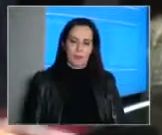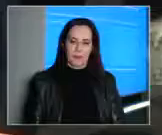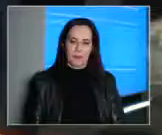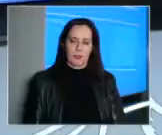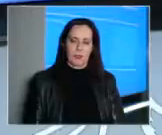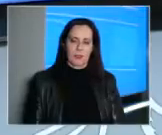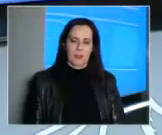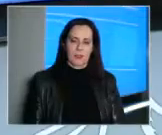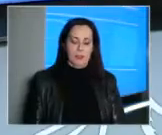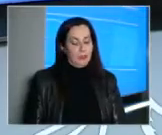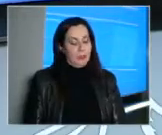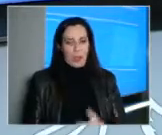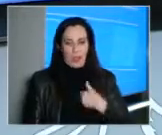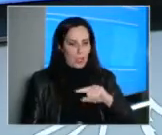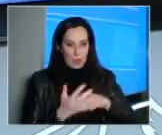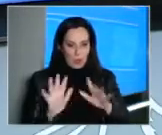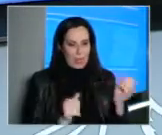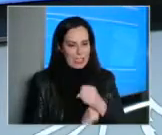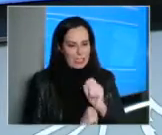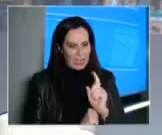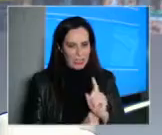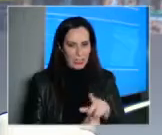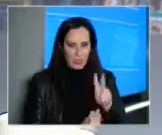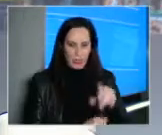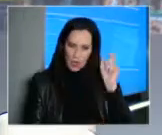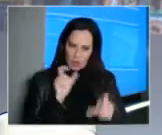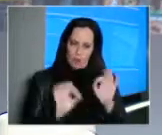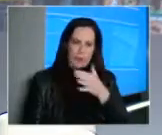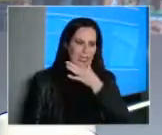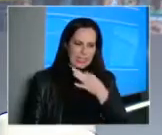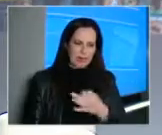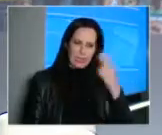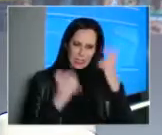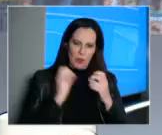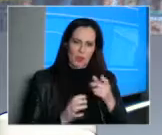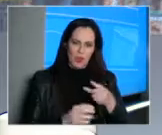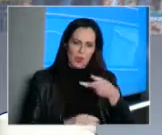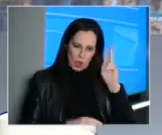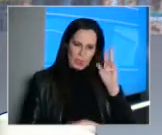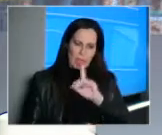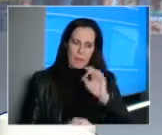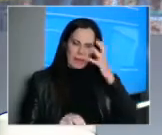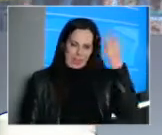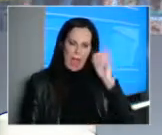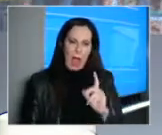States. טוב, אני לא מתכוון לזלזל חלילה, יש שם אנשים באמת רציניים, מנוסים, בטח יותר מנוסים מדונלד טראמפ,